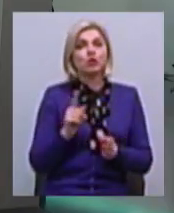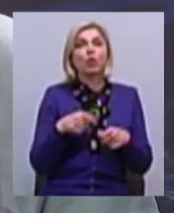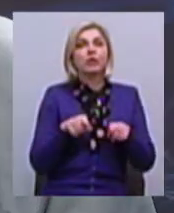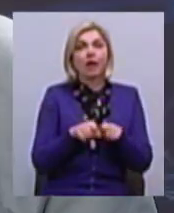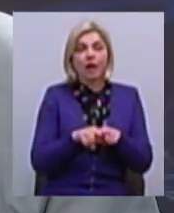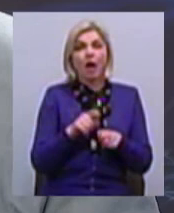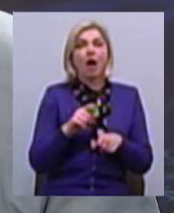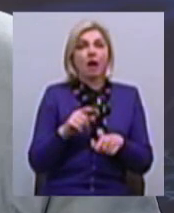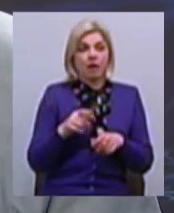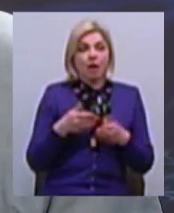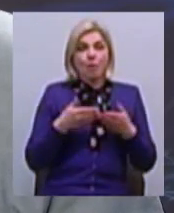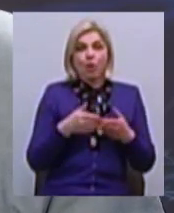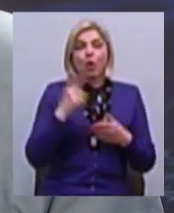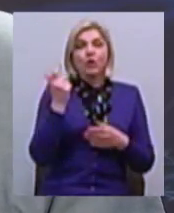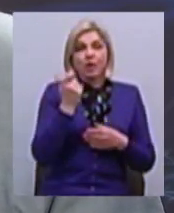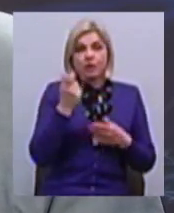морегосподарський комплекс,